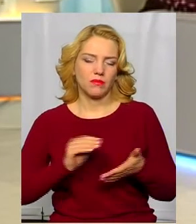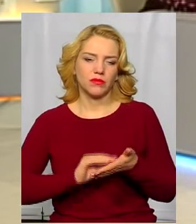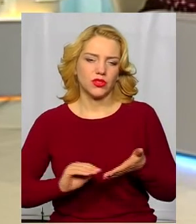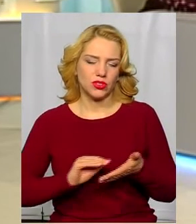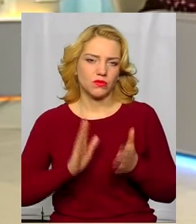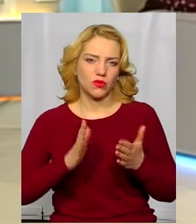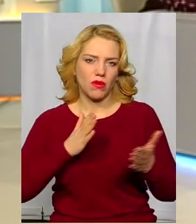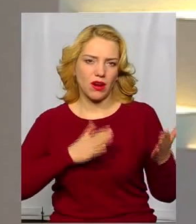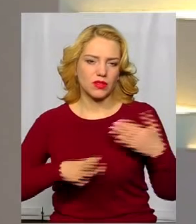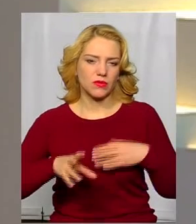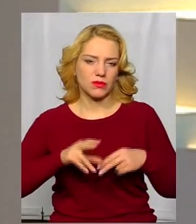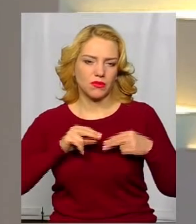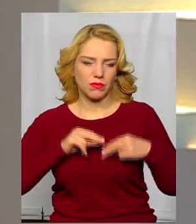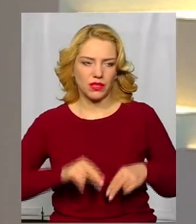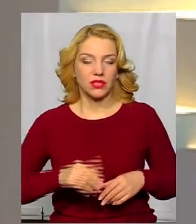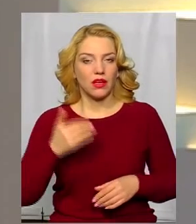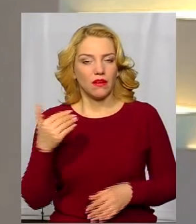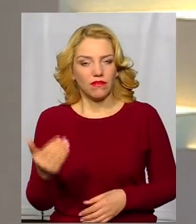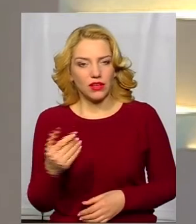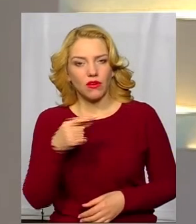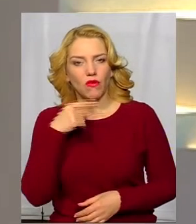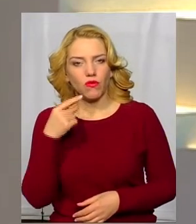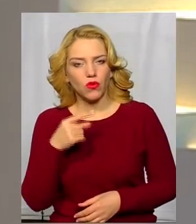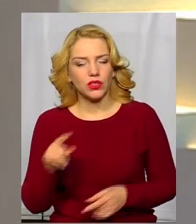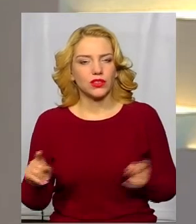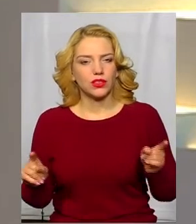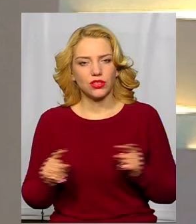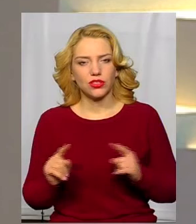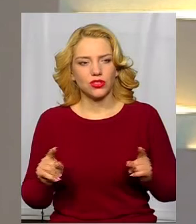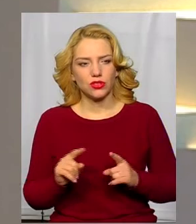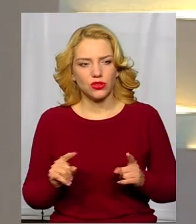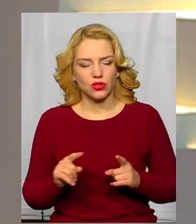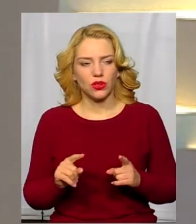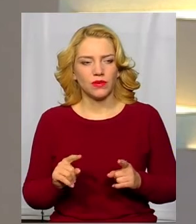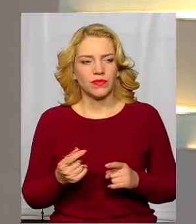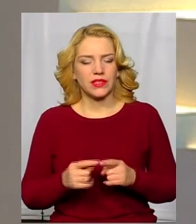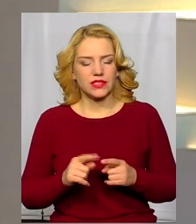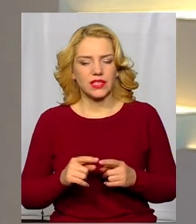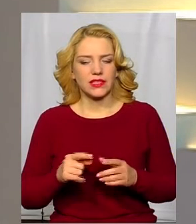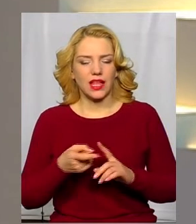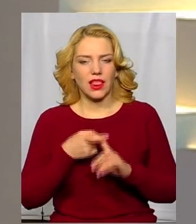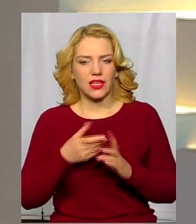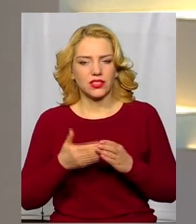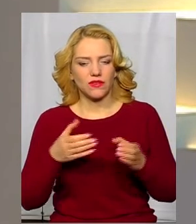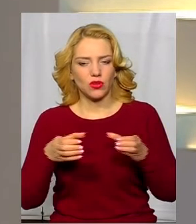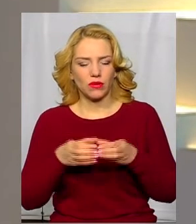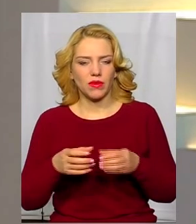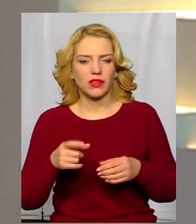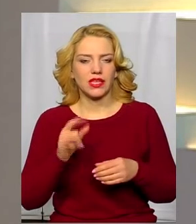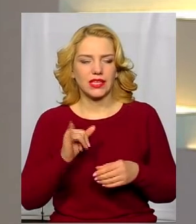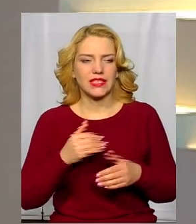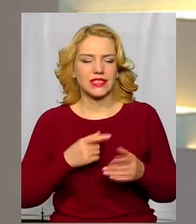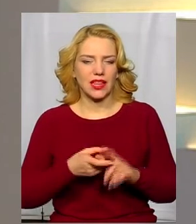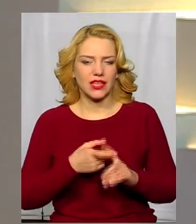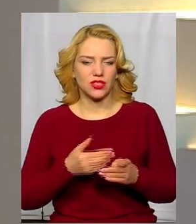все ж таки кажете, що в основному від команди, звичайно, а те, що стосується активності жителів, як ви до цього